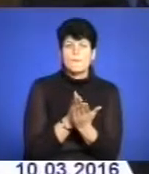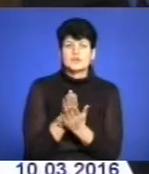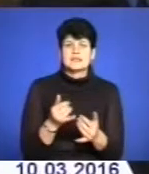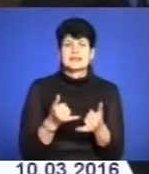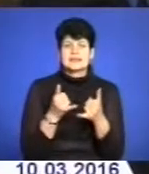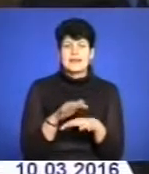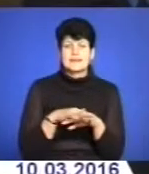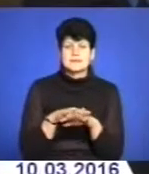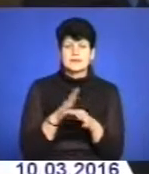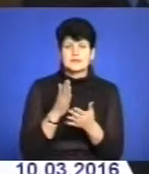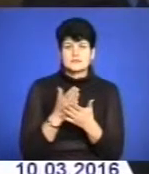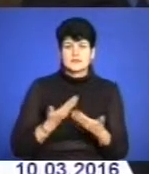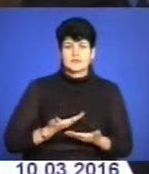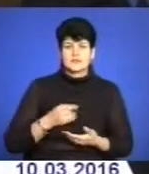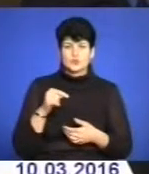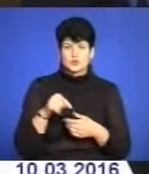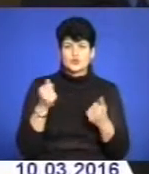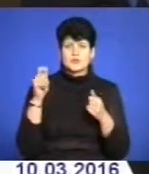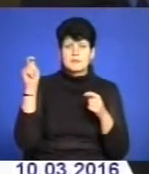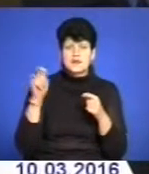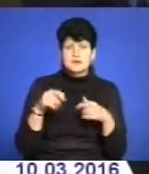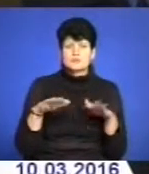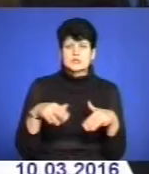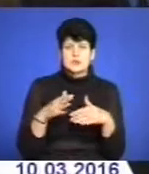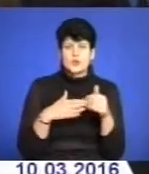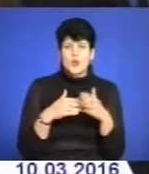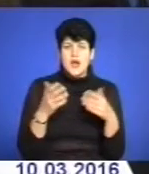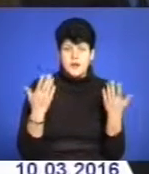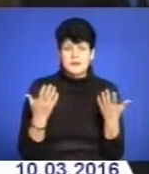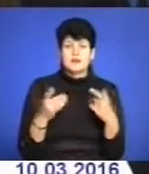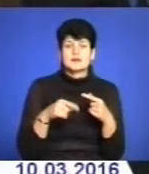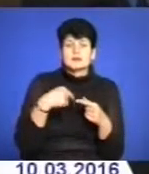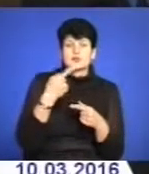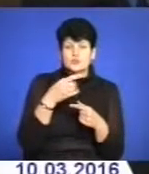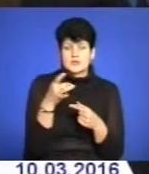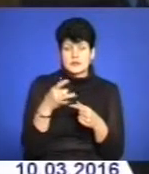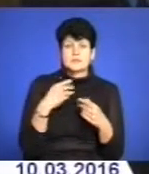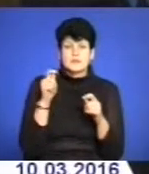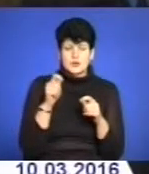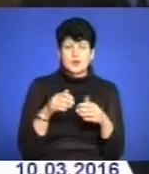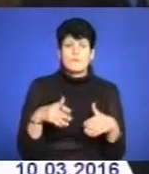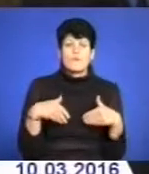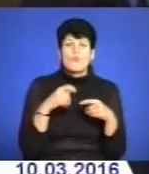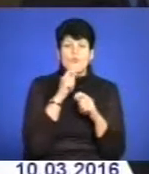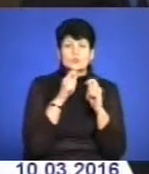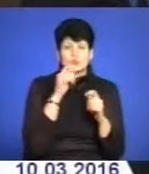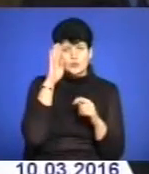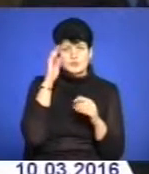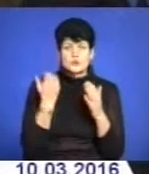населення, яке проживає тут. Я сьогодні приїхав з пустими руками, але на слідуючий раз, я думаю, коли я приїду, я подарую хлопцям новенький